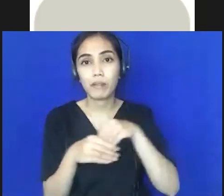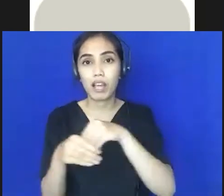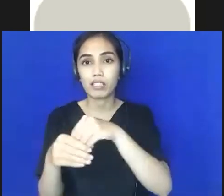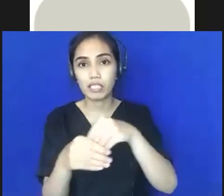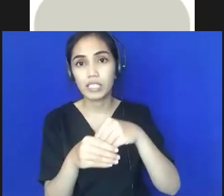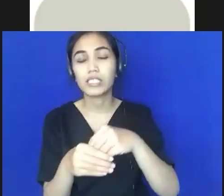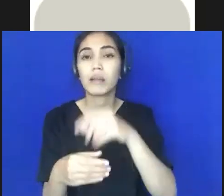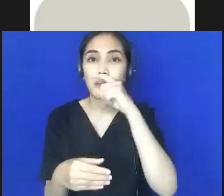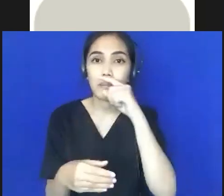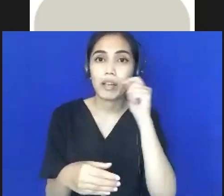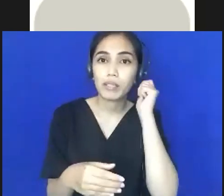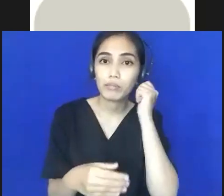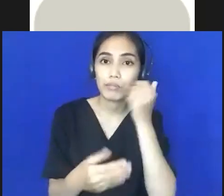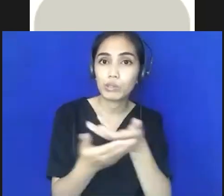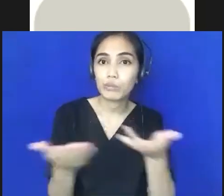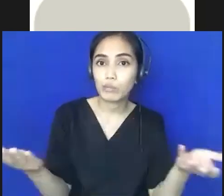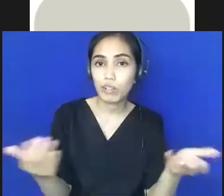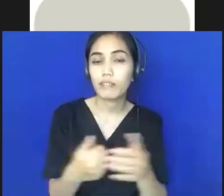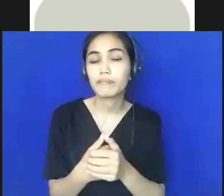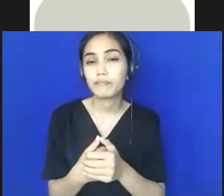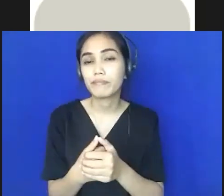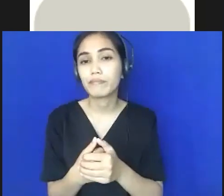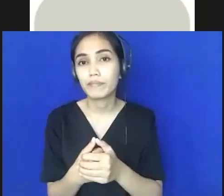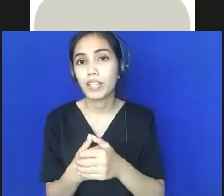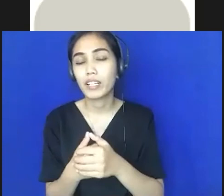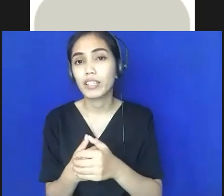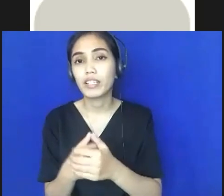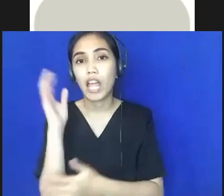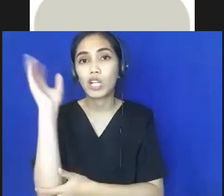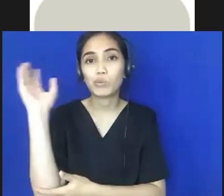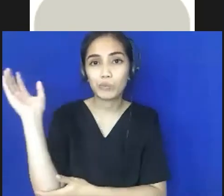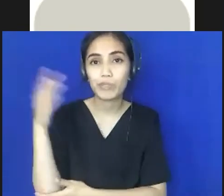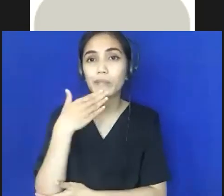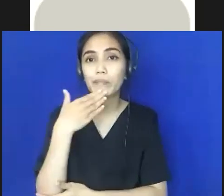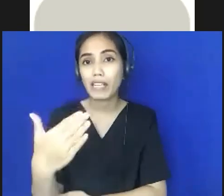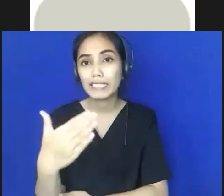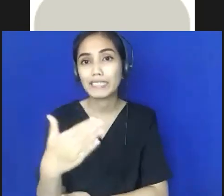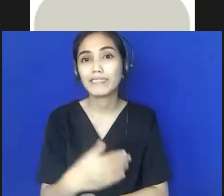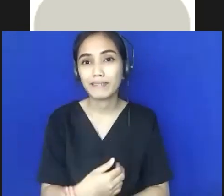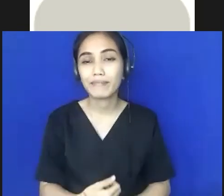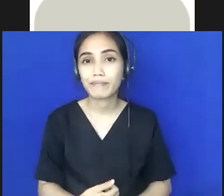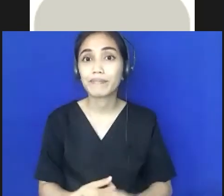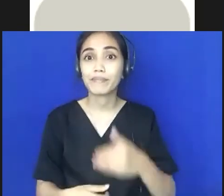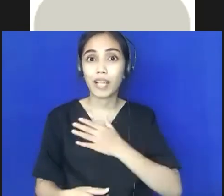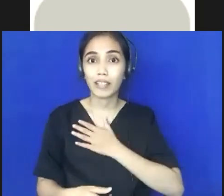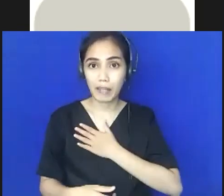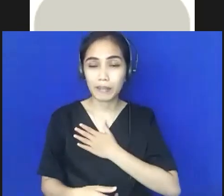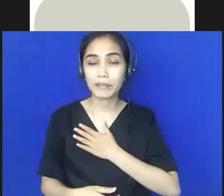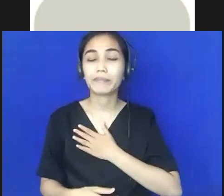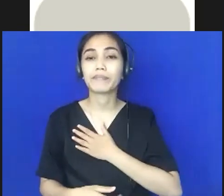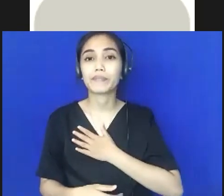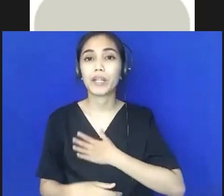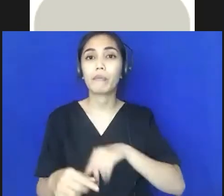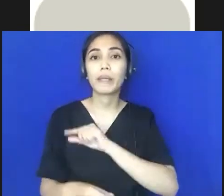semua. Terima kasih juga untuk Bapak Ibu para narasumber. Saya atas nama